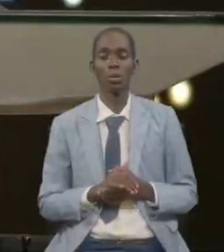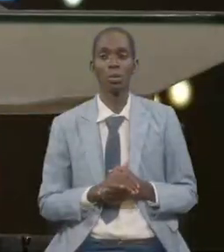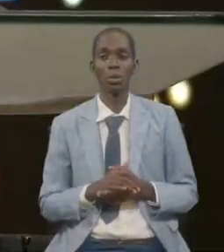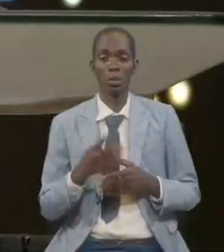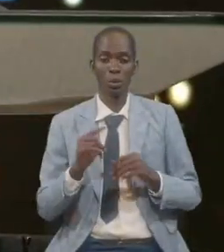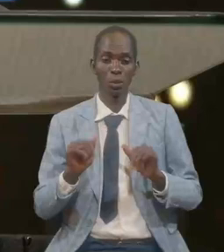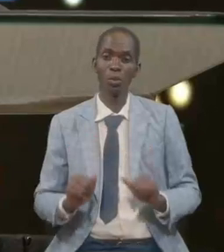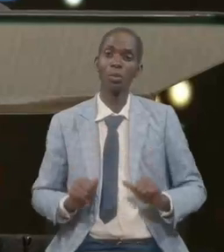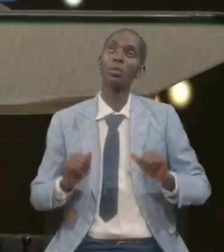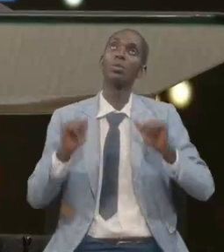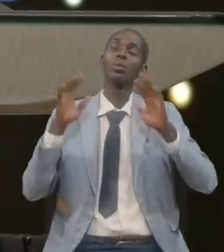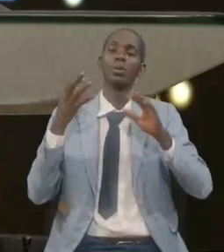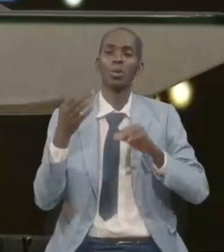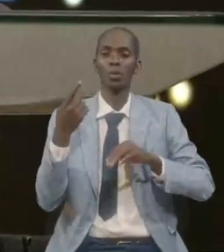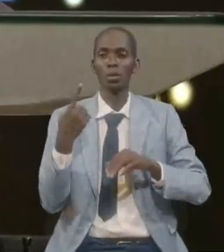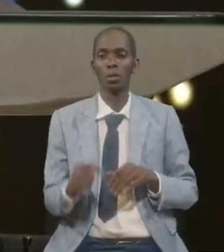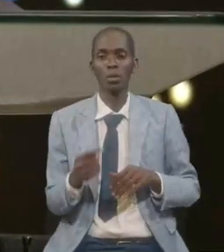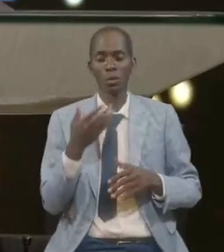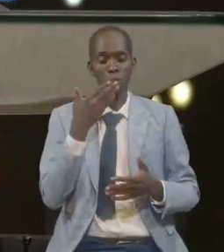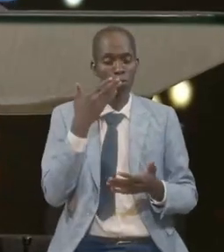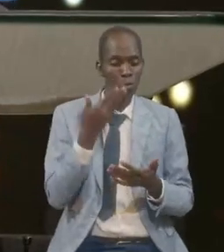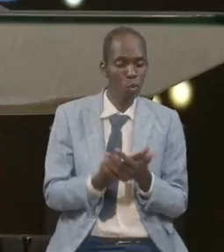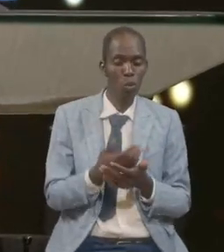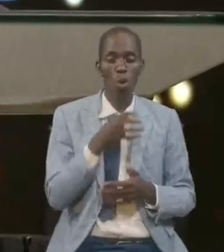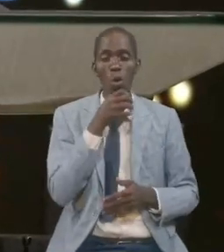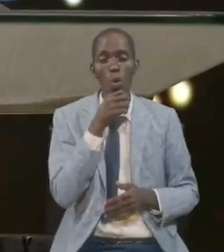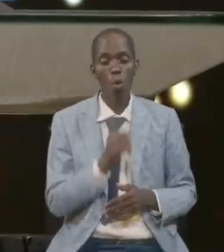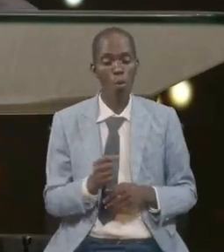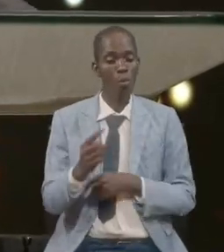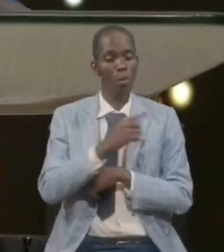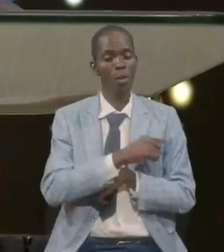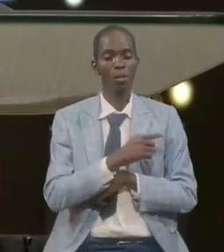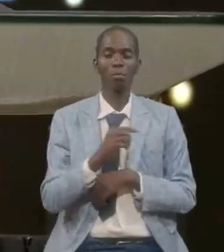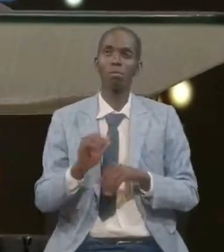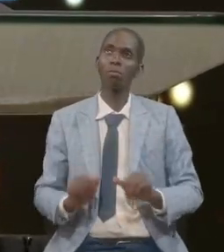La consécration de beaux vieux jours. Renouvelez-la.